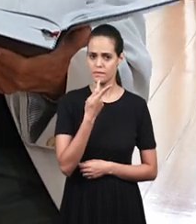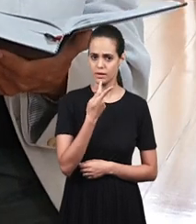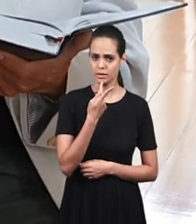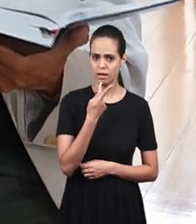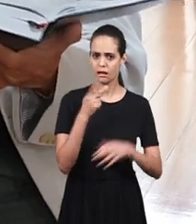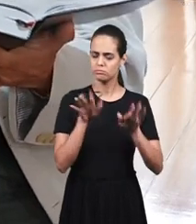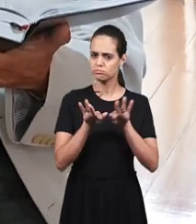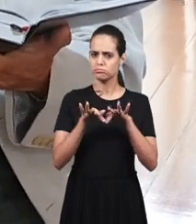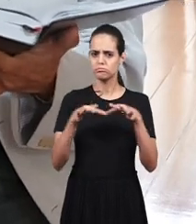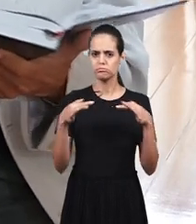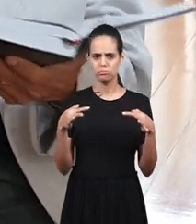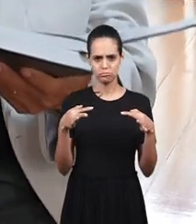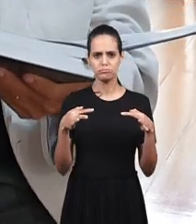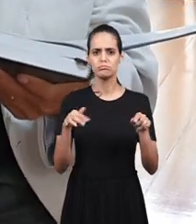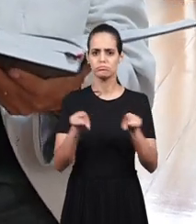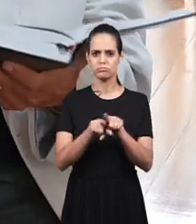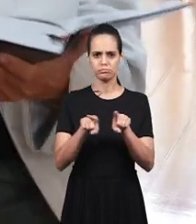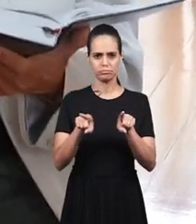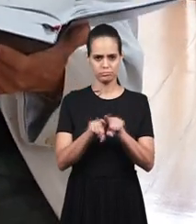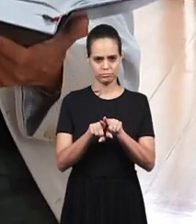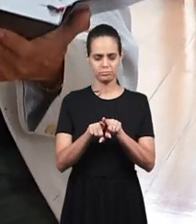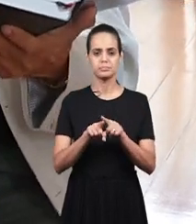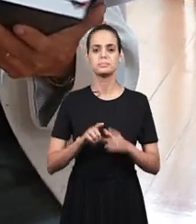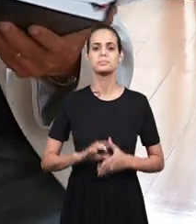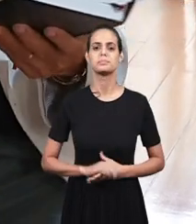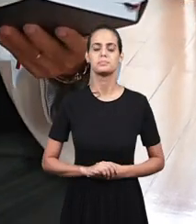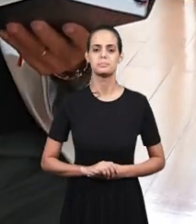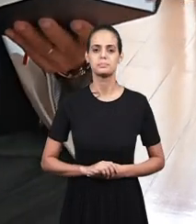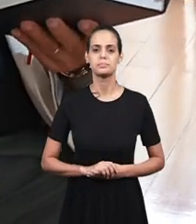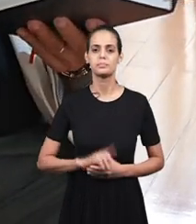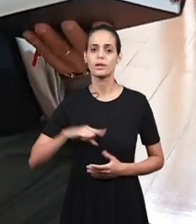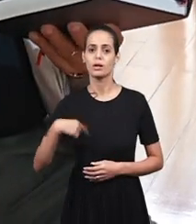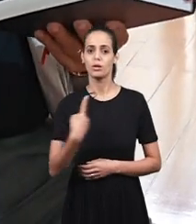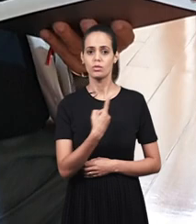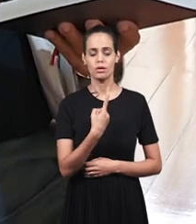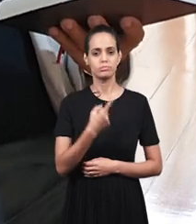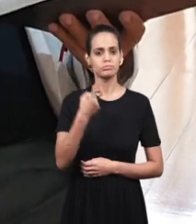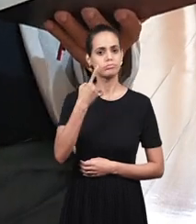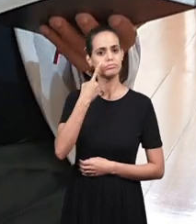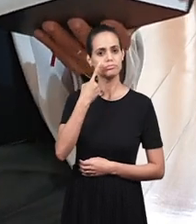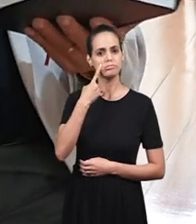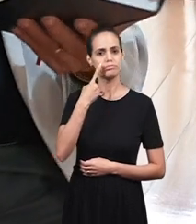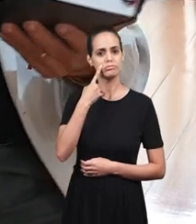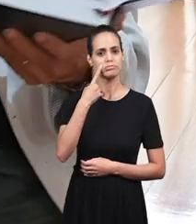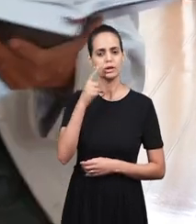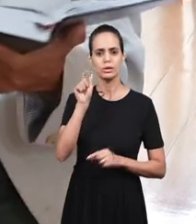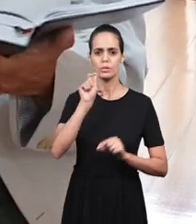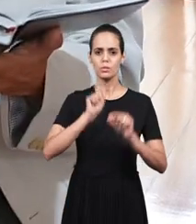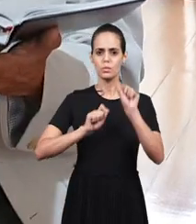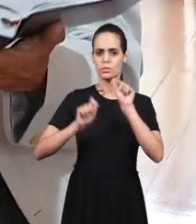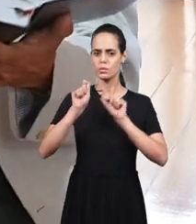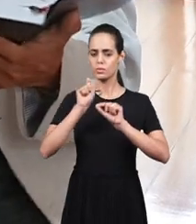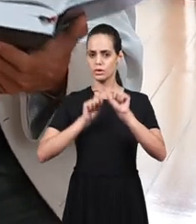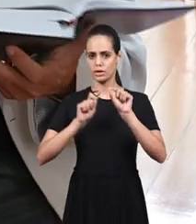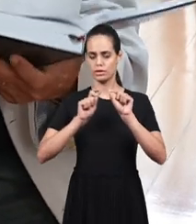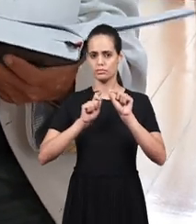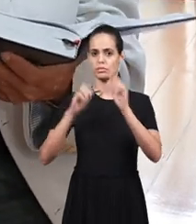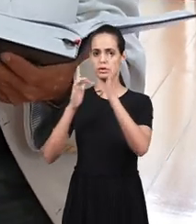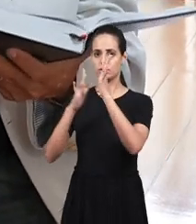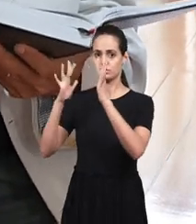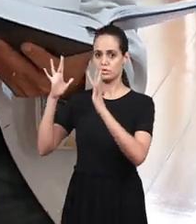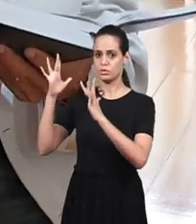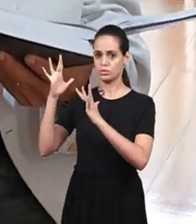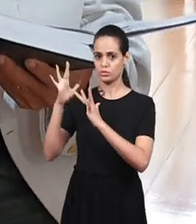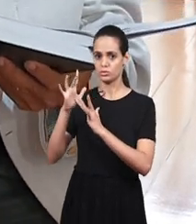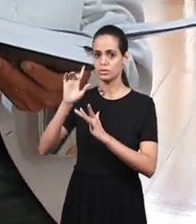Et aussi, nous pouvons dire même de manière très simple. Mais allons